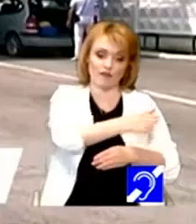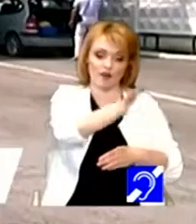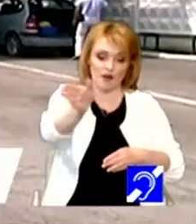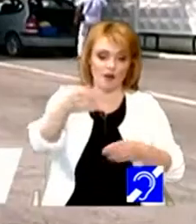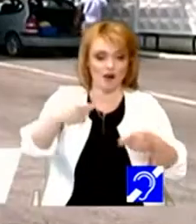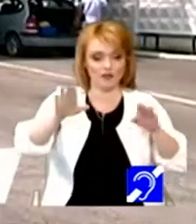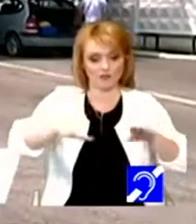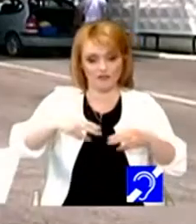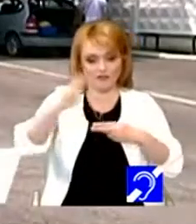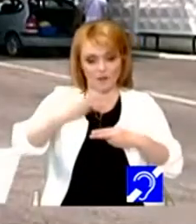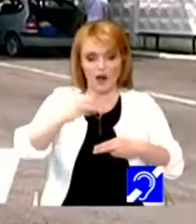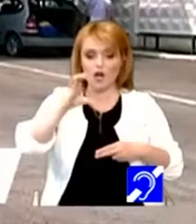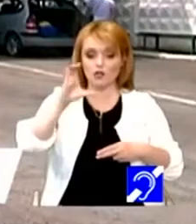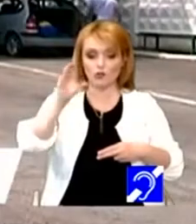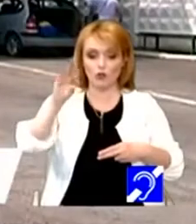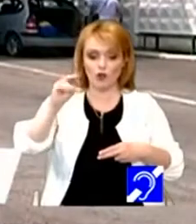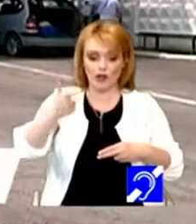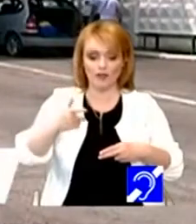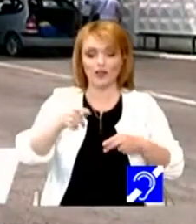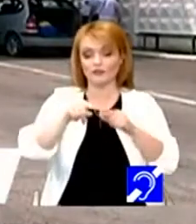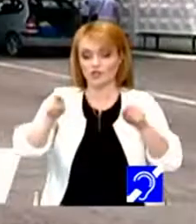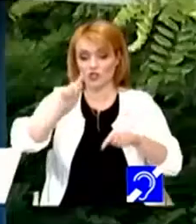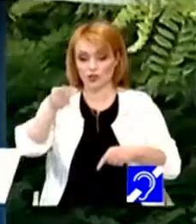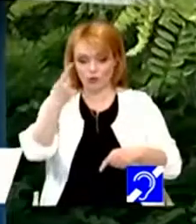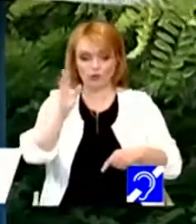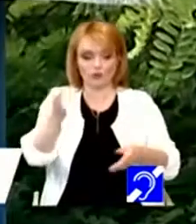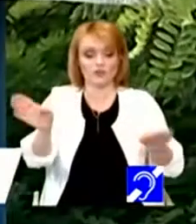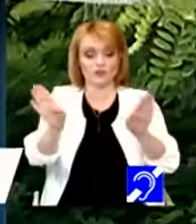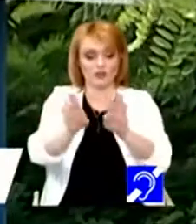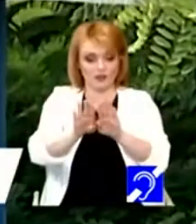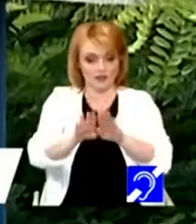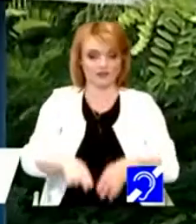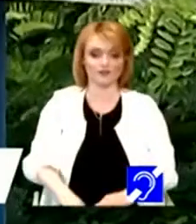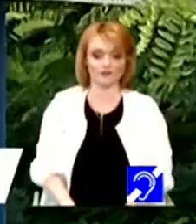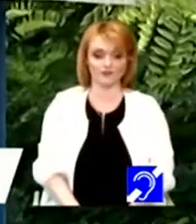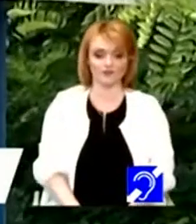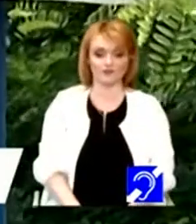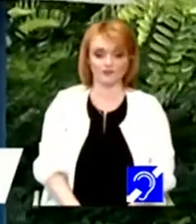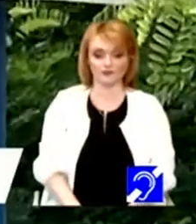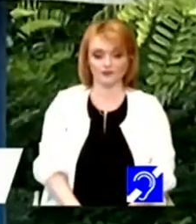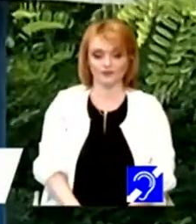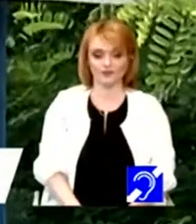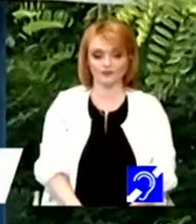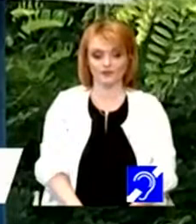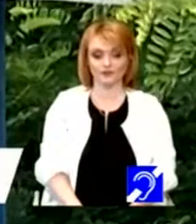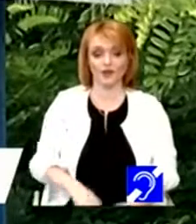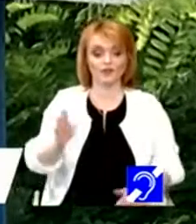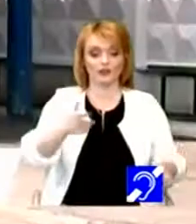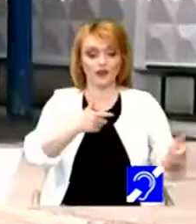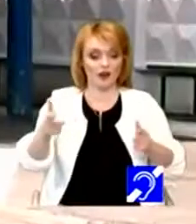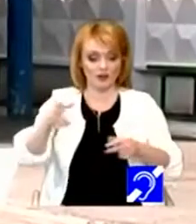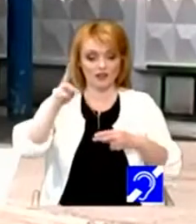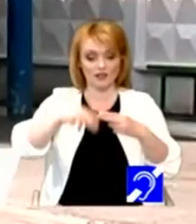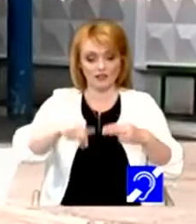Giurgiulești, Galați, Costești, Stânca, Lipcani, Rădăuți, Prut, Cahul, Oancea. Modernizarea Vâmii Sculeni ar trebui să fie gata la